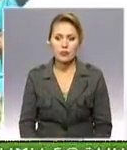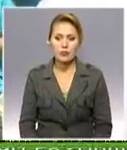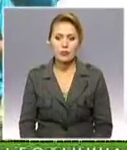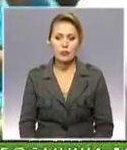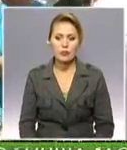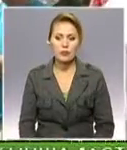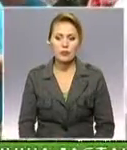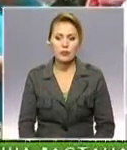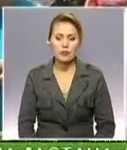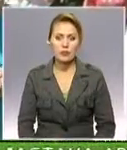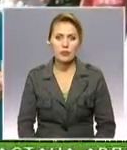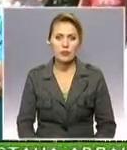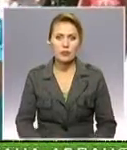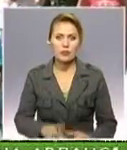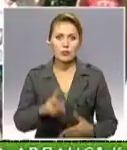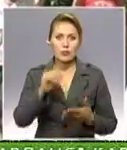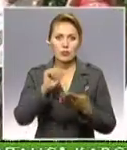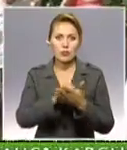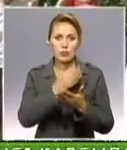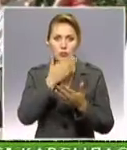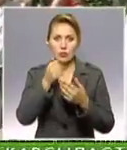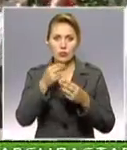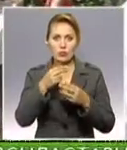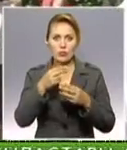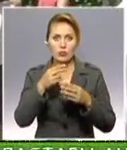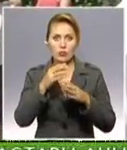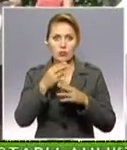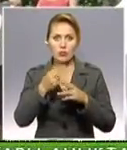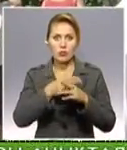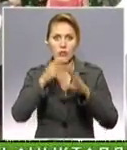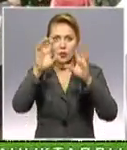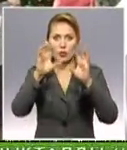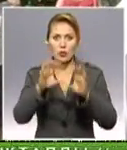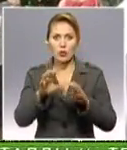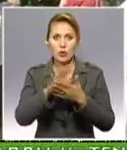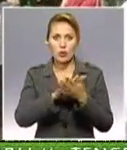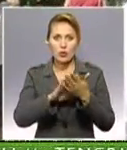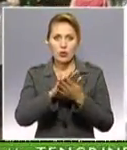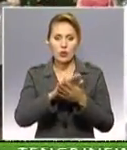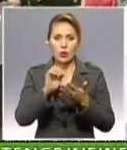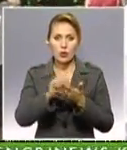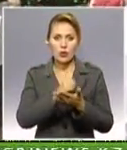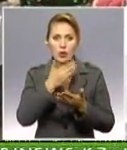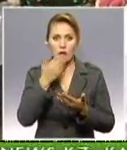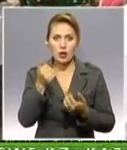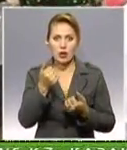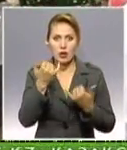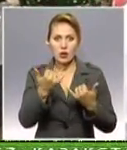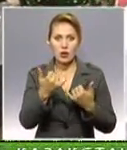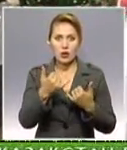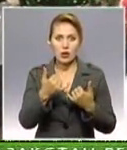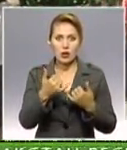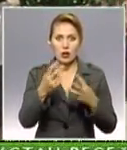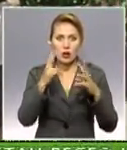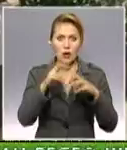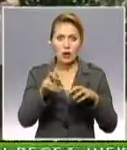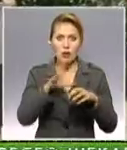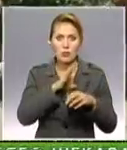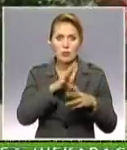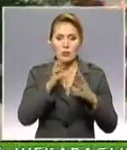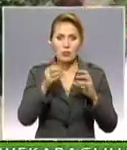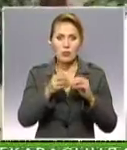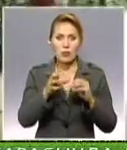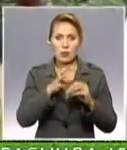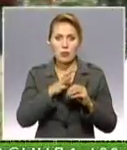строительство? Нет, нет, вообще нет, да? Вообще никаких. Незаконно, без да? авторской лицензии, никаких документов нет. А сейчас обследование, что по какие были какие-то нарушения так на